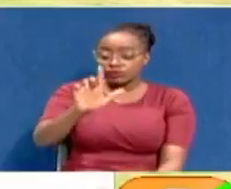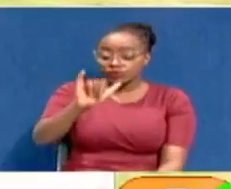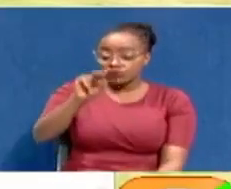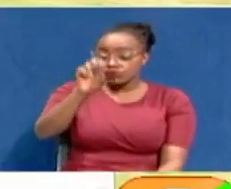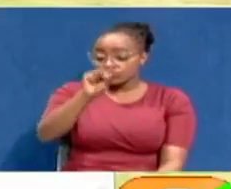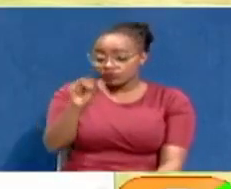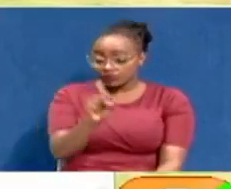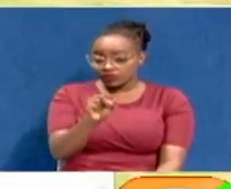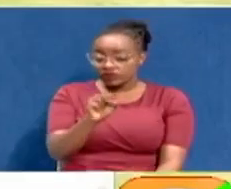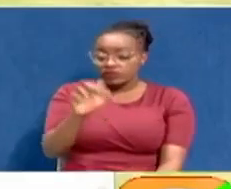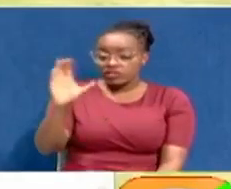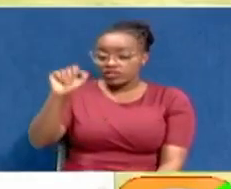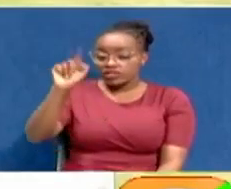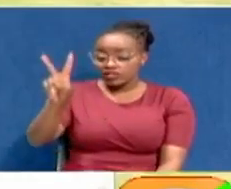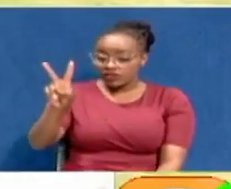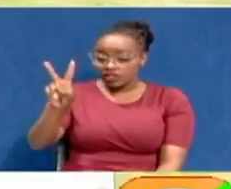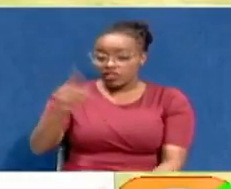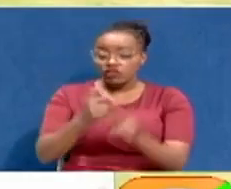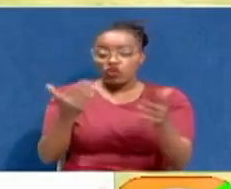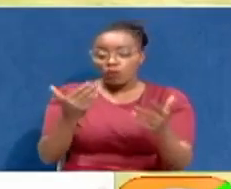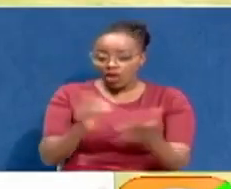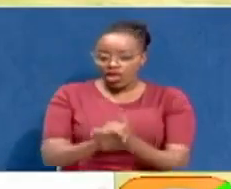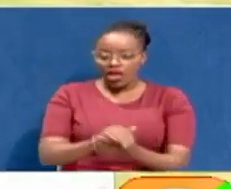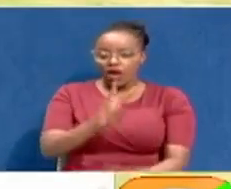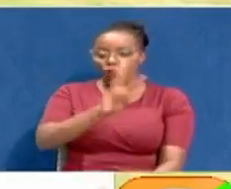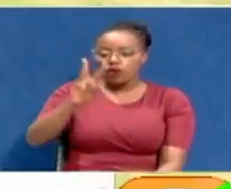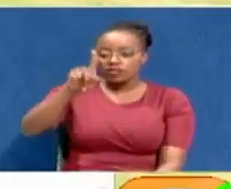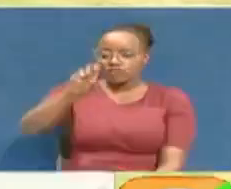Shitiabai, Runinga Citizen, County ya Pokot Magharibi.